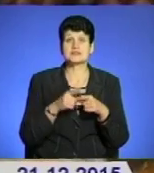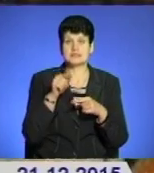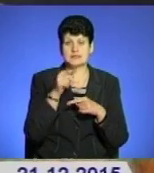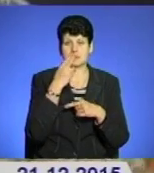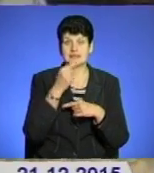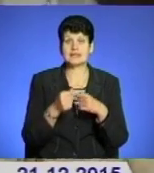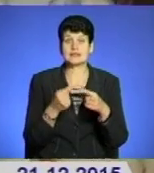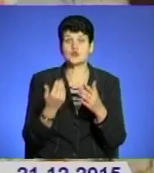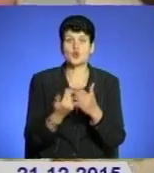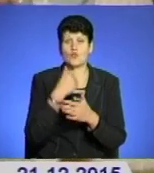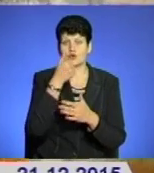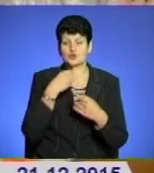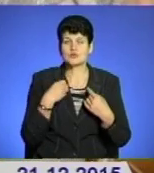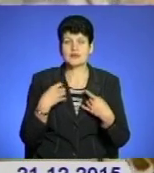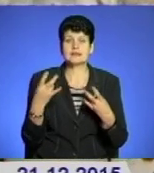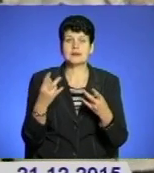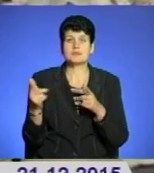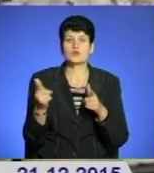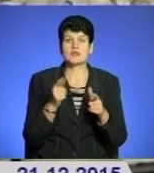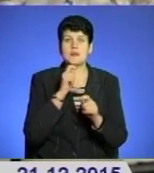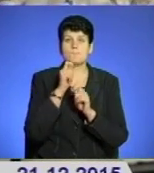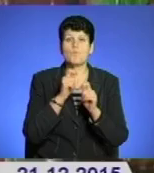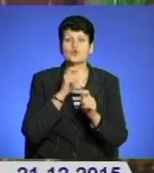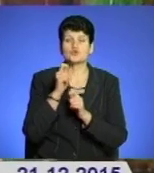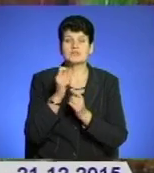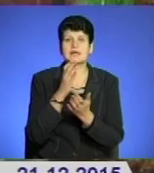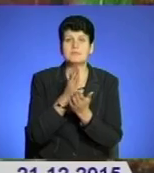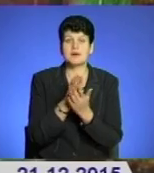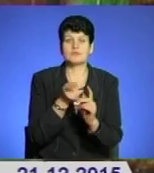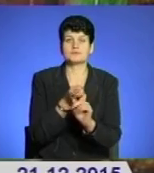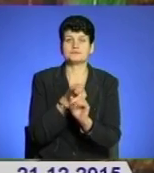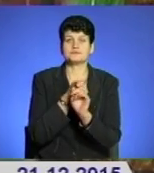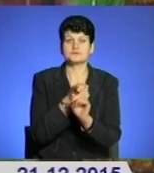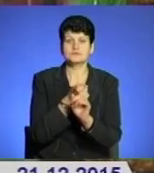до новорічного свята слід підготувати подарунки, які мають відношення до